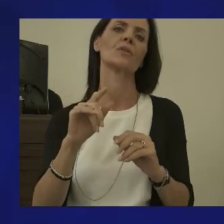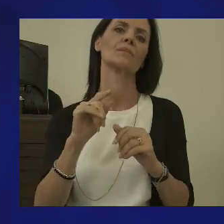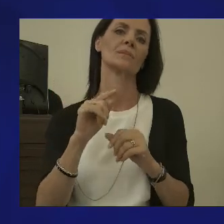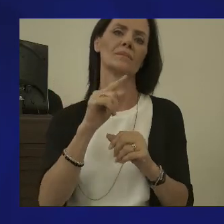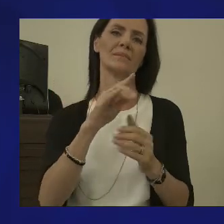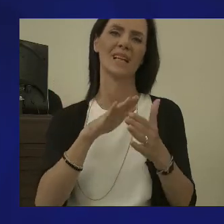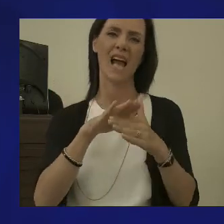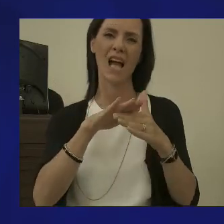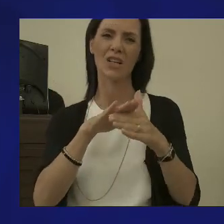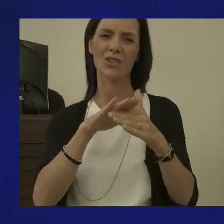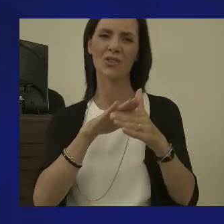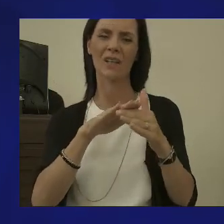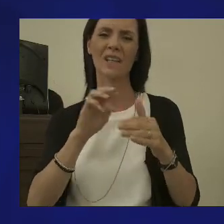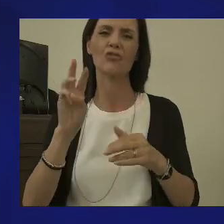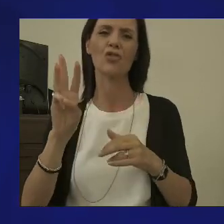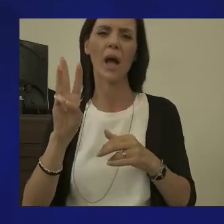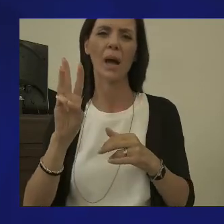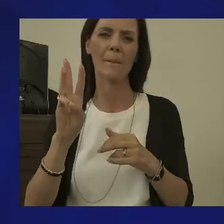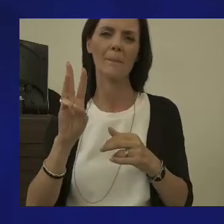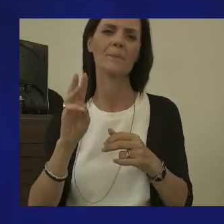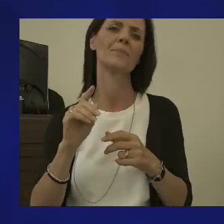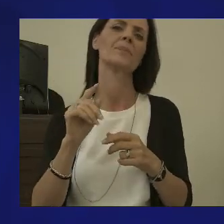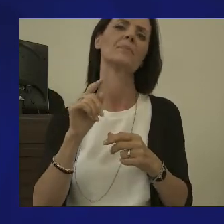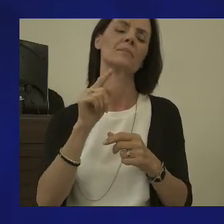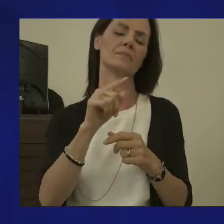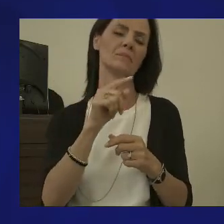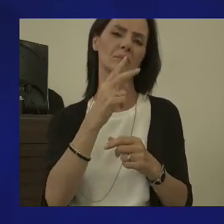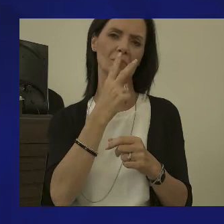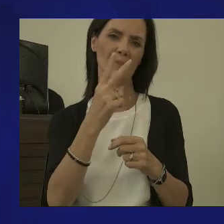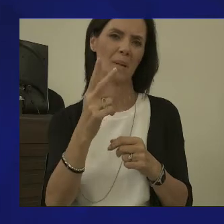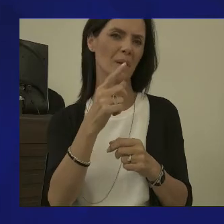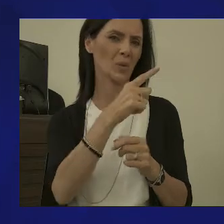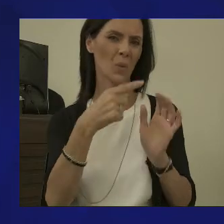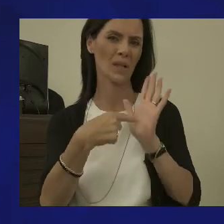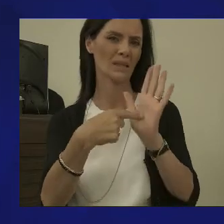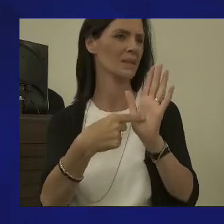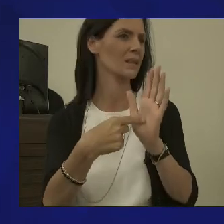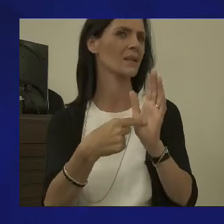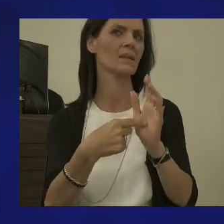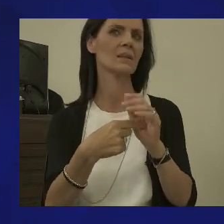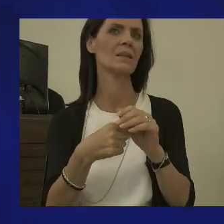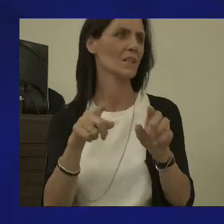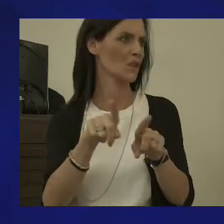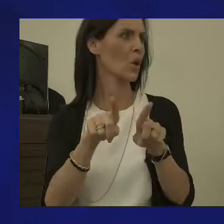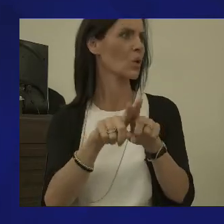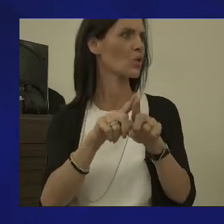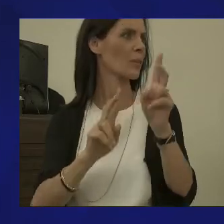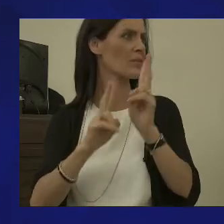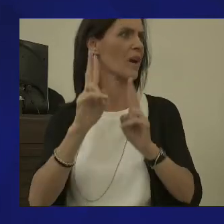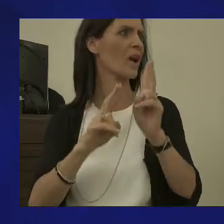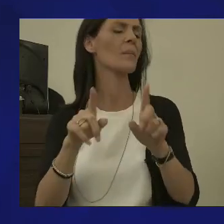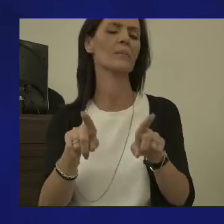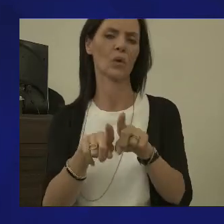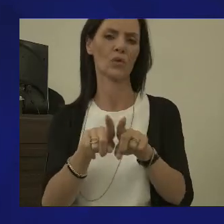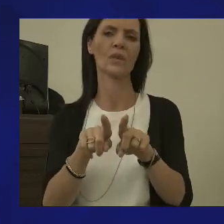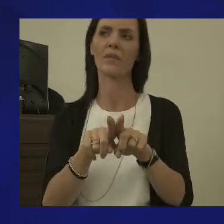אחוזת שחם בעם באמצעות משה אביסר. בהיבט הזה אריאל כבר הציג את הדברים. זה אותו